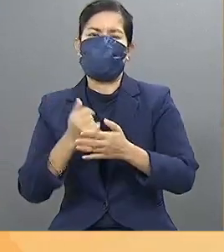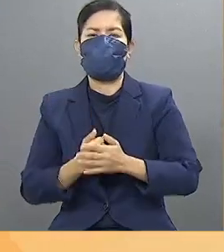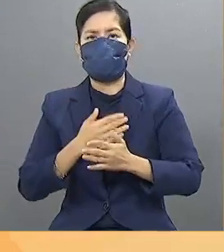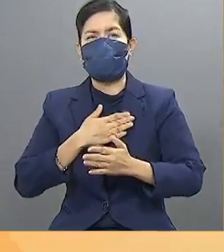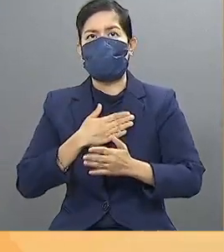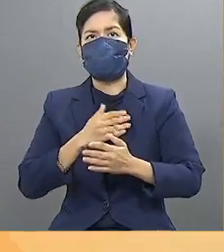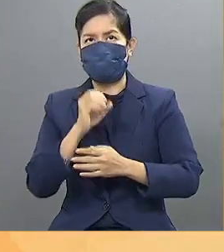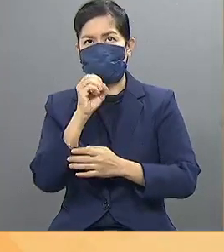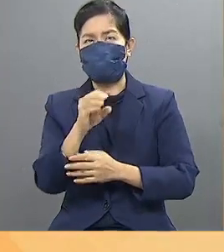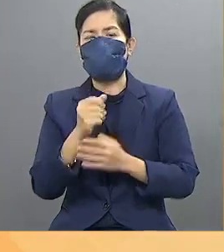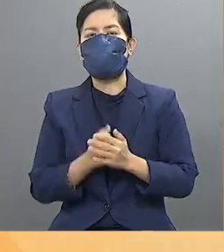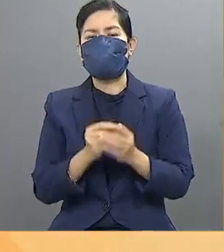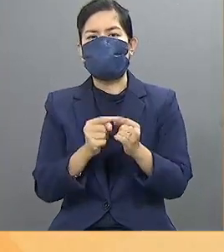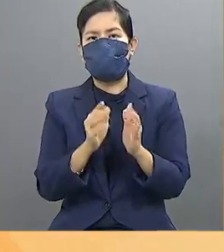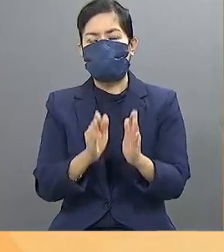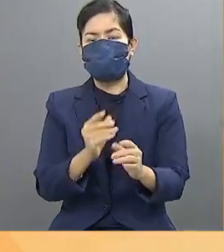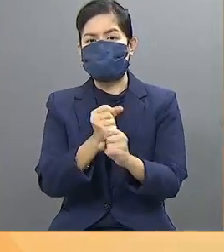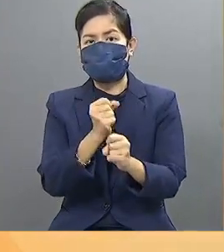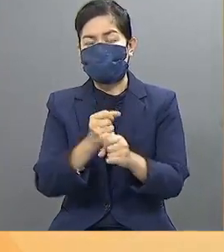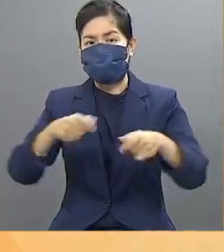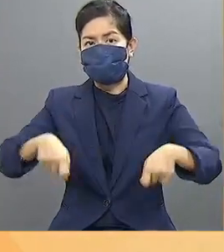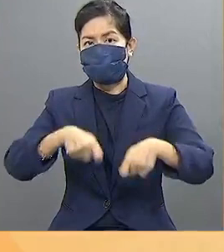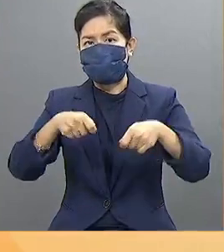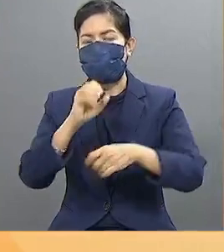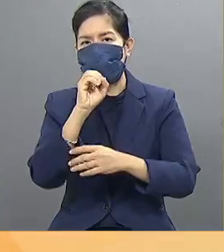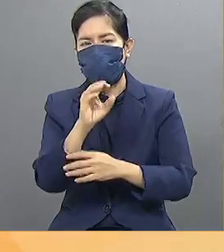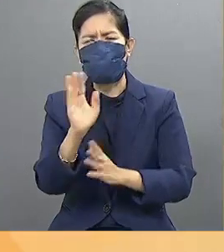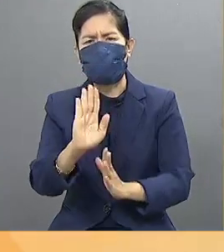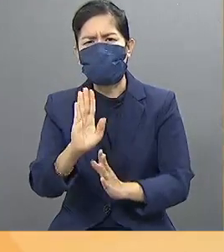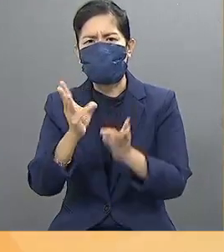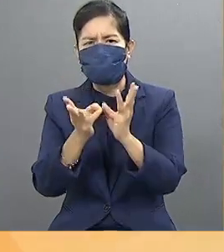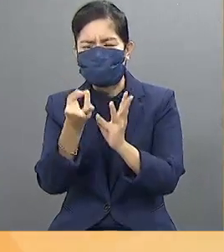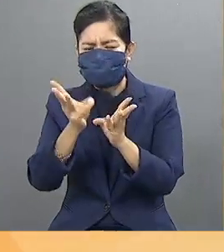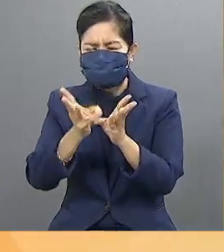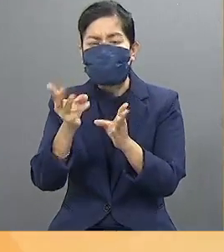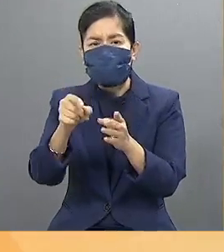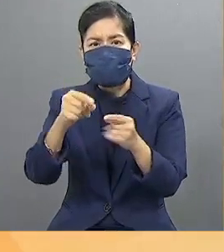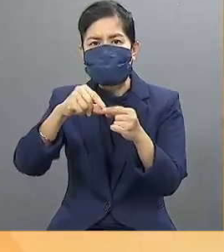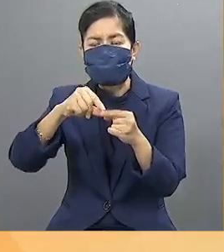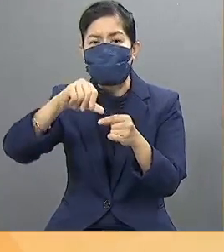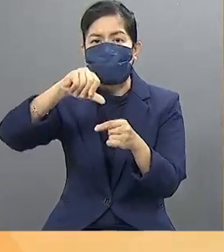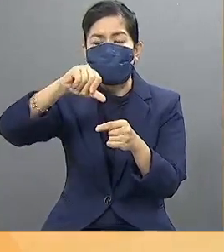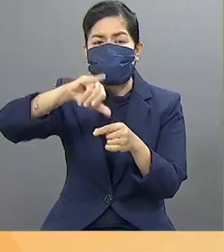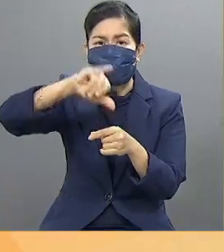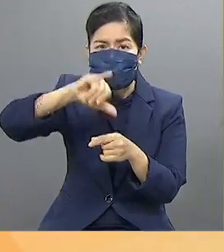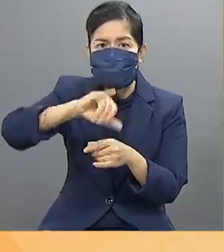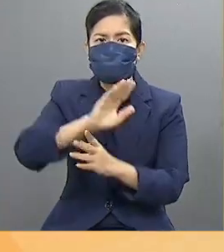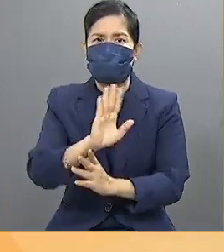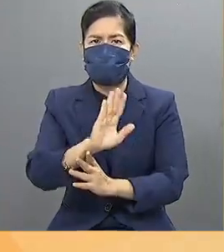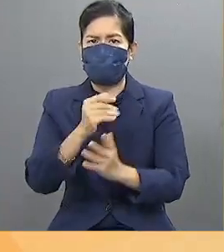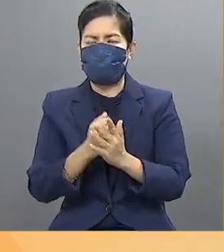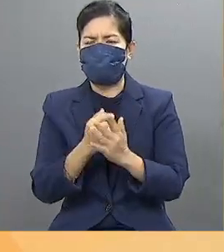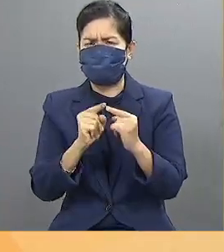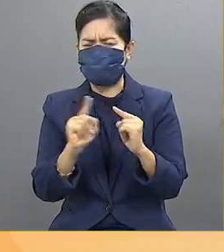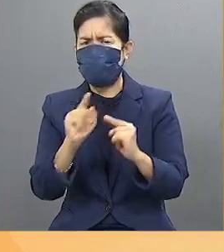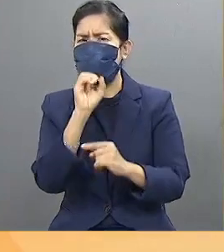ค้าคุณแม่ค้าขอเค็มน้อยไม่ใส่ผงชูรสต้องใจแข็งนิดนึงบางทีเขาจะมองหน้านิดหน่อย โ